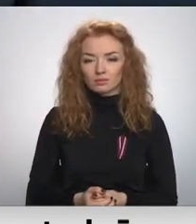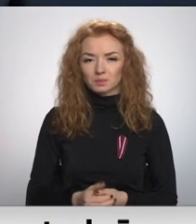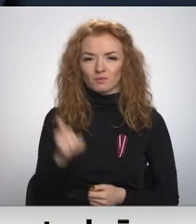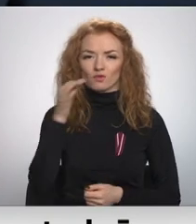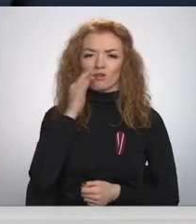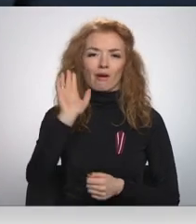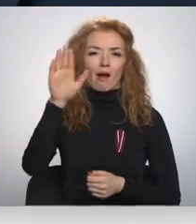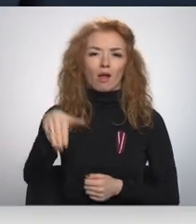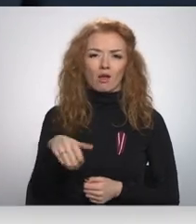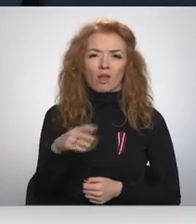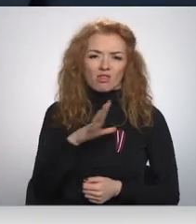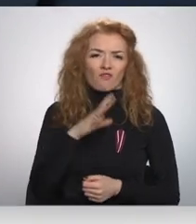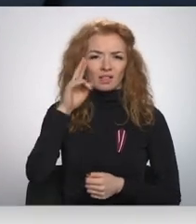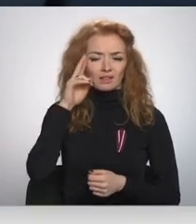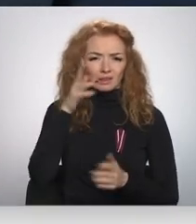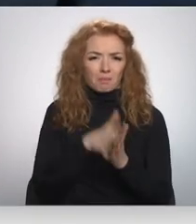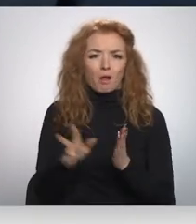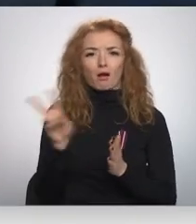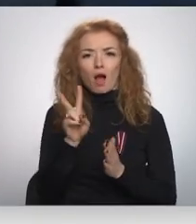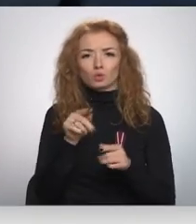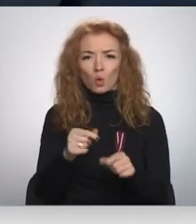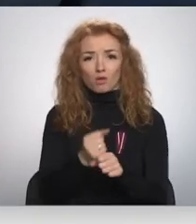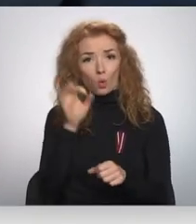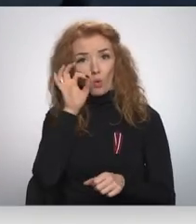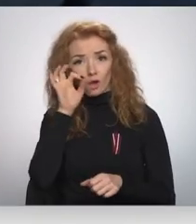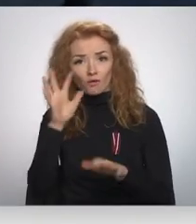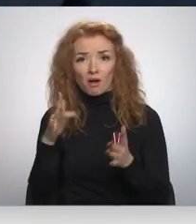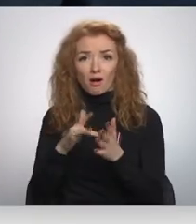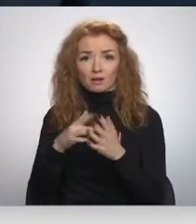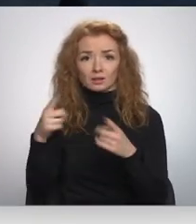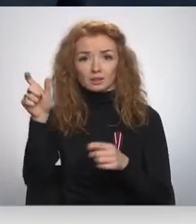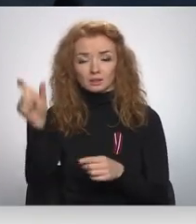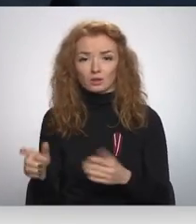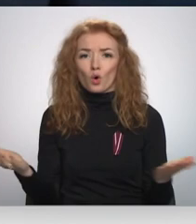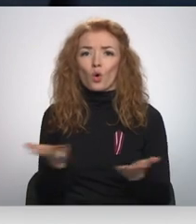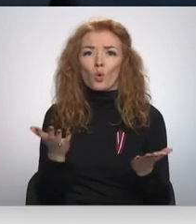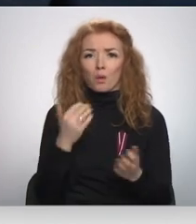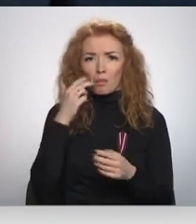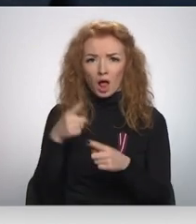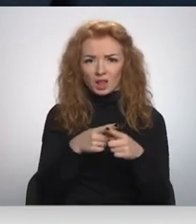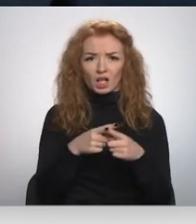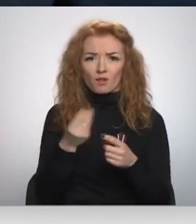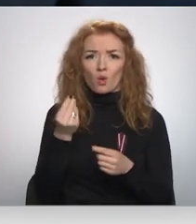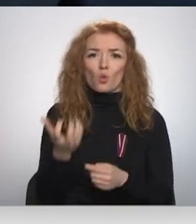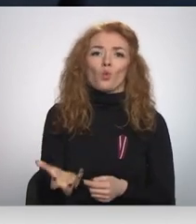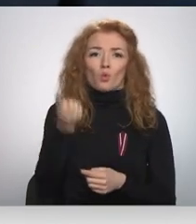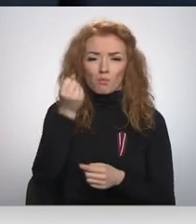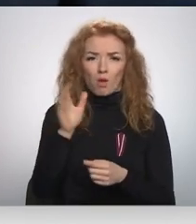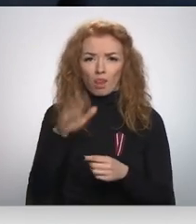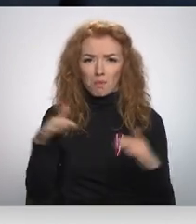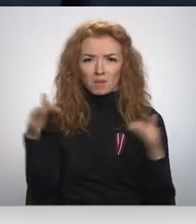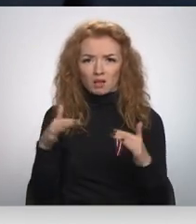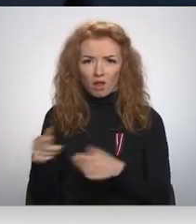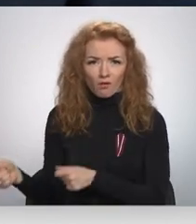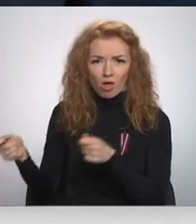Kurš te var saprast, kurš ko dara, Lukašenko vai kāds cits? Kur tad Baltkrievija, lai ņemtu tādu naudu, lai visus migrantus uz šejieni